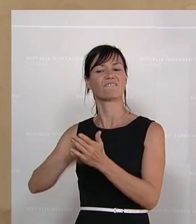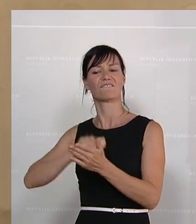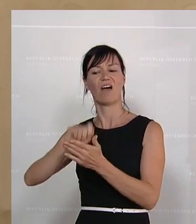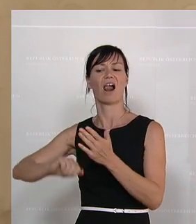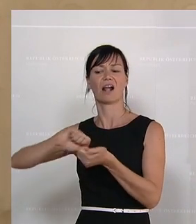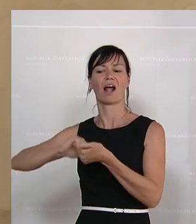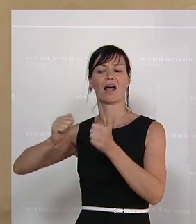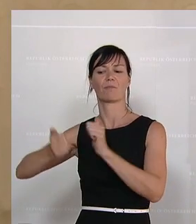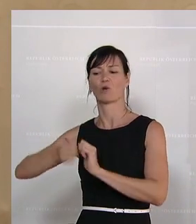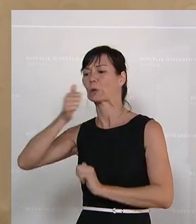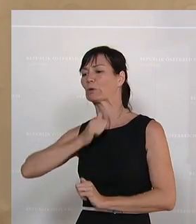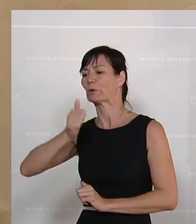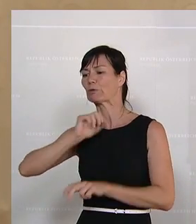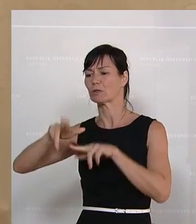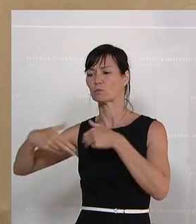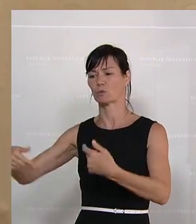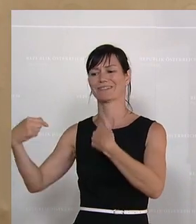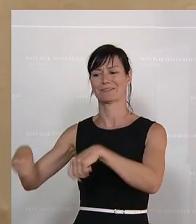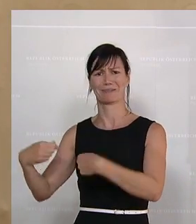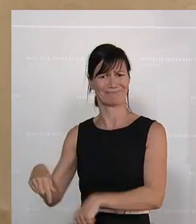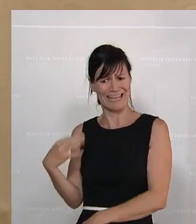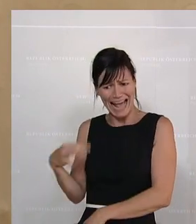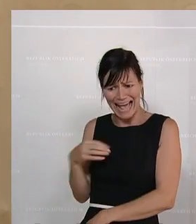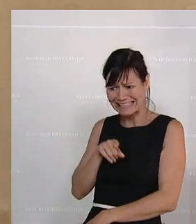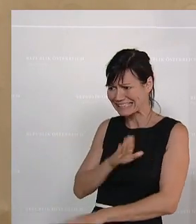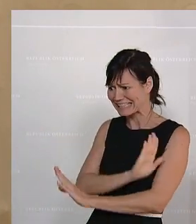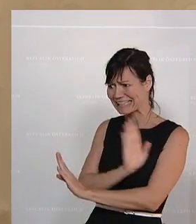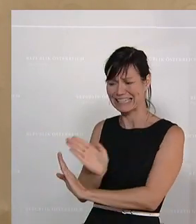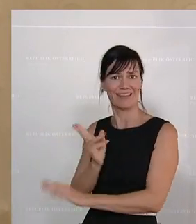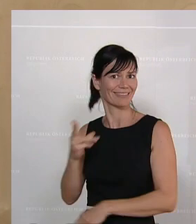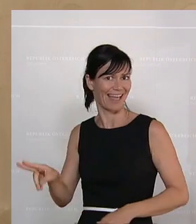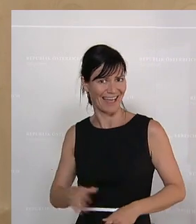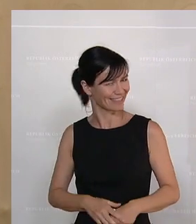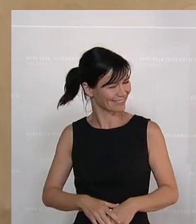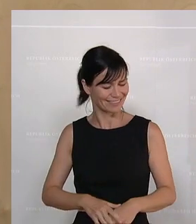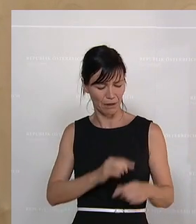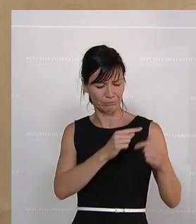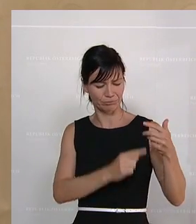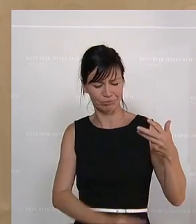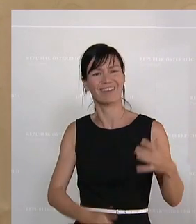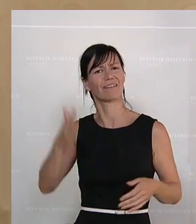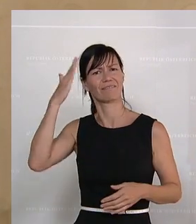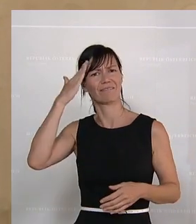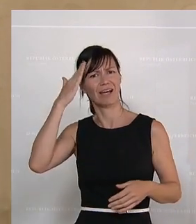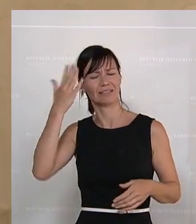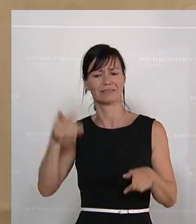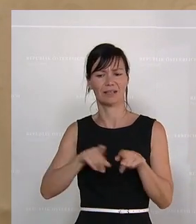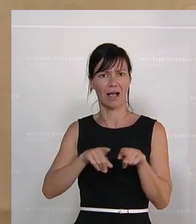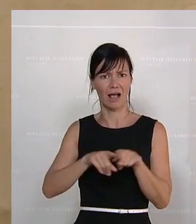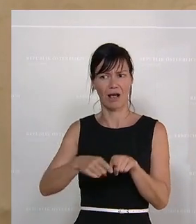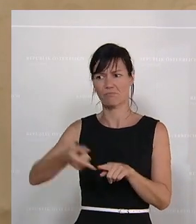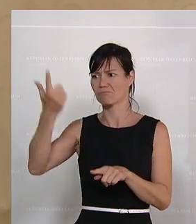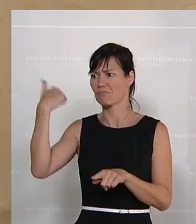derzeitigen und wer glaubt dass das ein einzelfall ist mitnichten sehr geehrte damen und herren sie alle wissen auch bereits aus